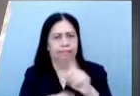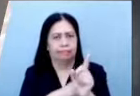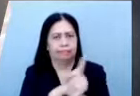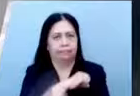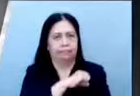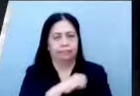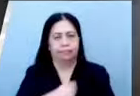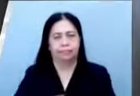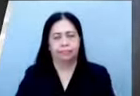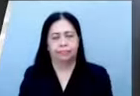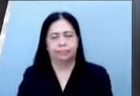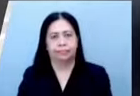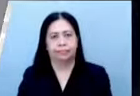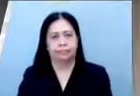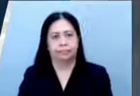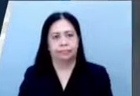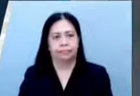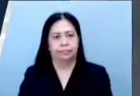parusa.